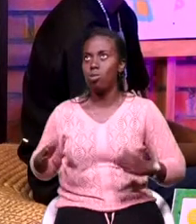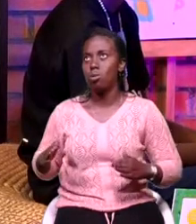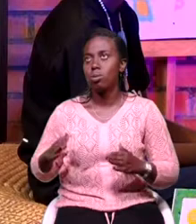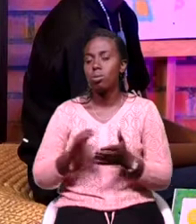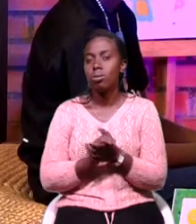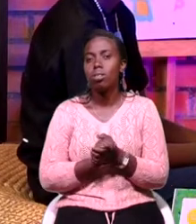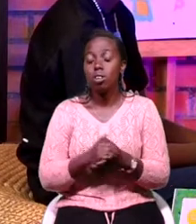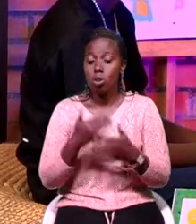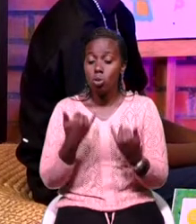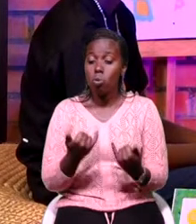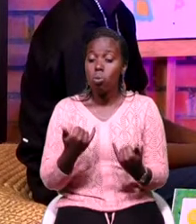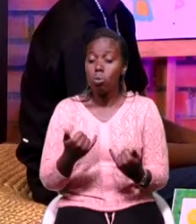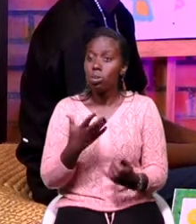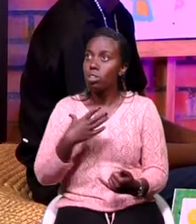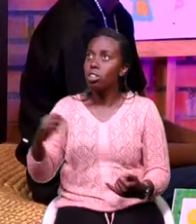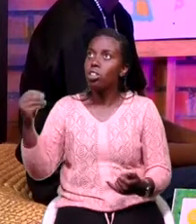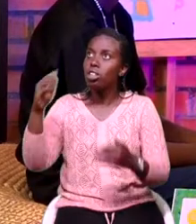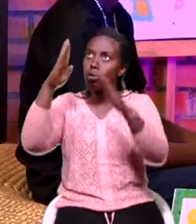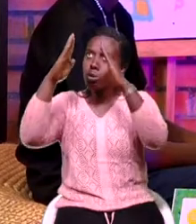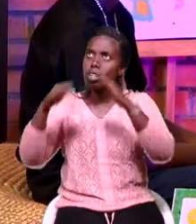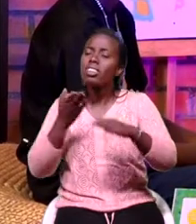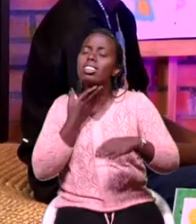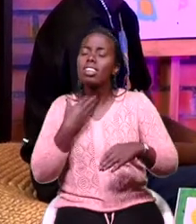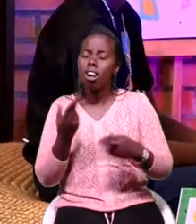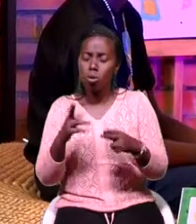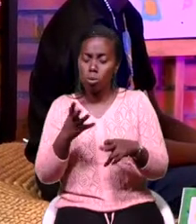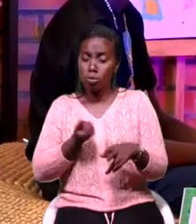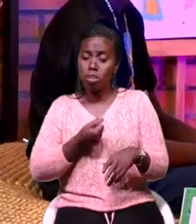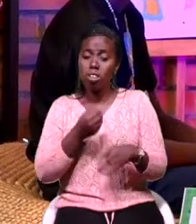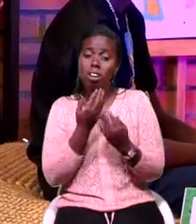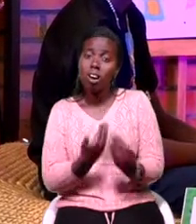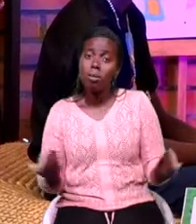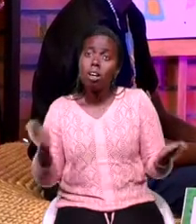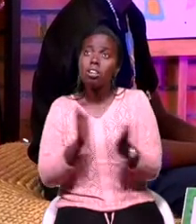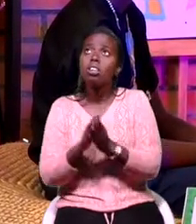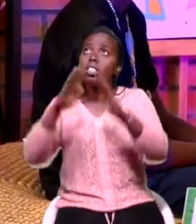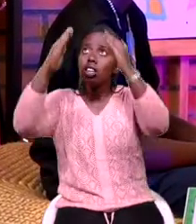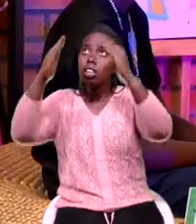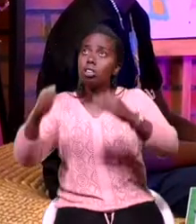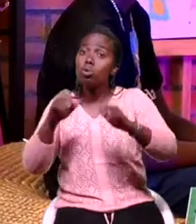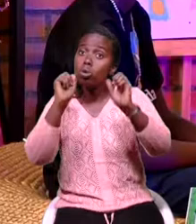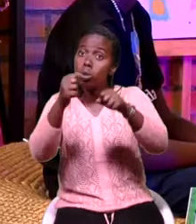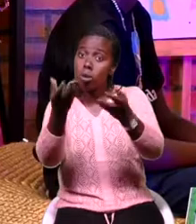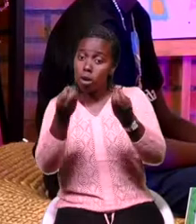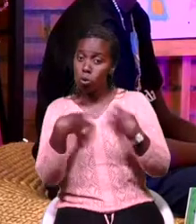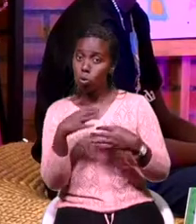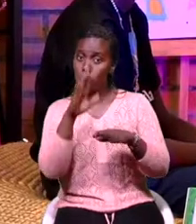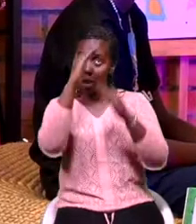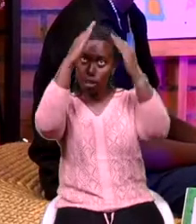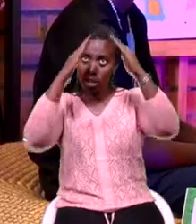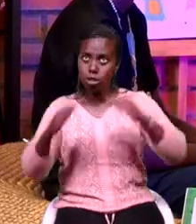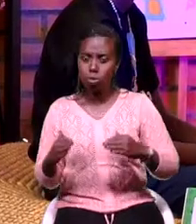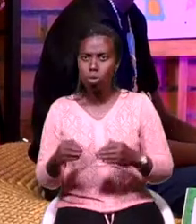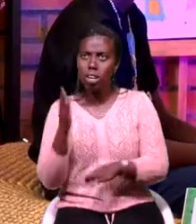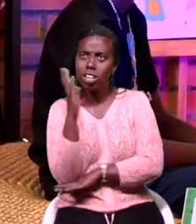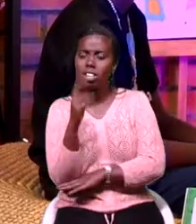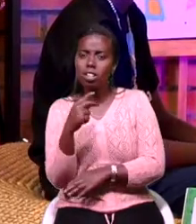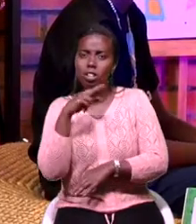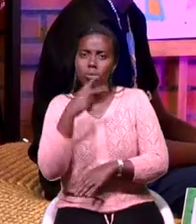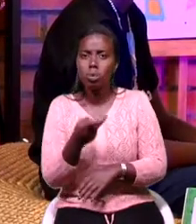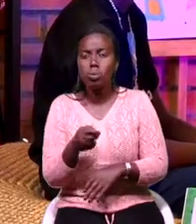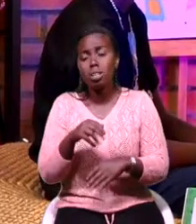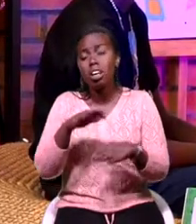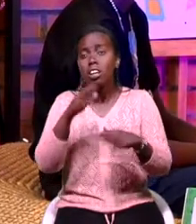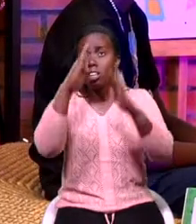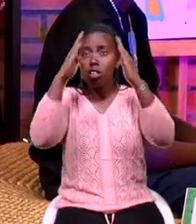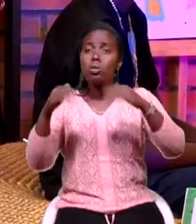ngiye gushaka, ndashaka kugira abana, ndashaka inzu, ushobora kumpa inzu? igiti kiti ariko se ko ntanzu mfite urabona ari